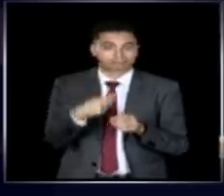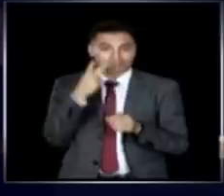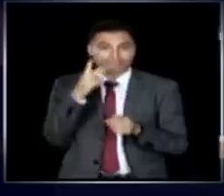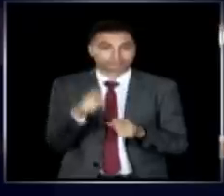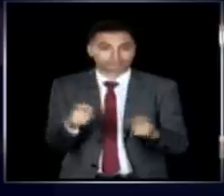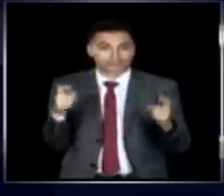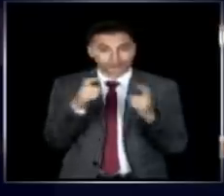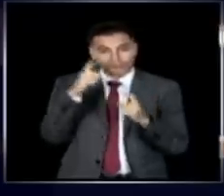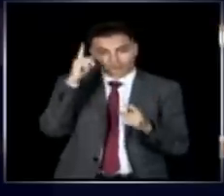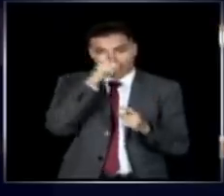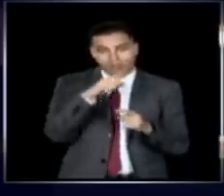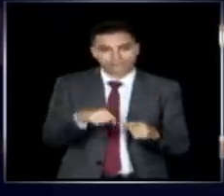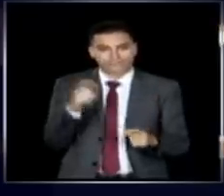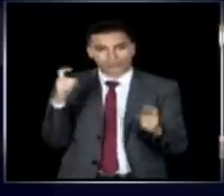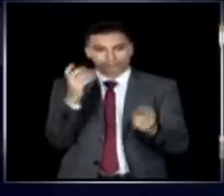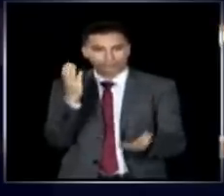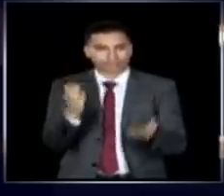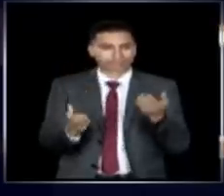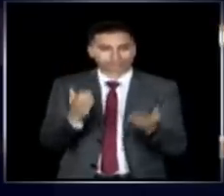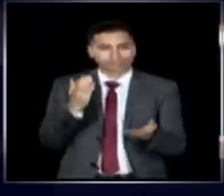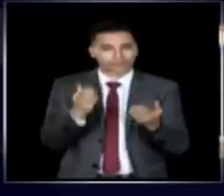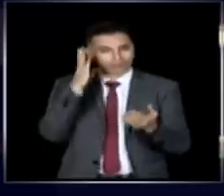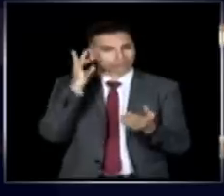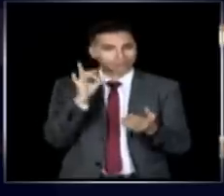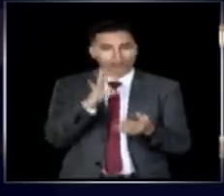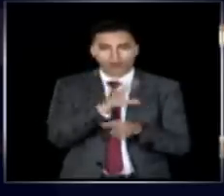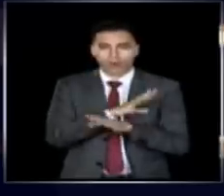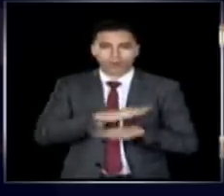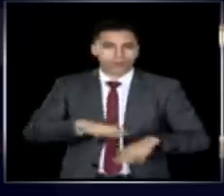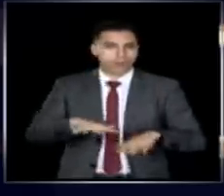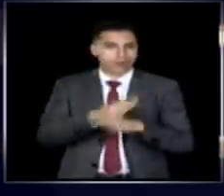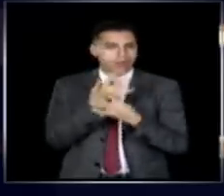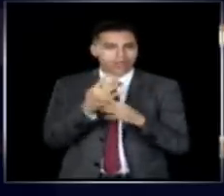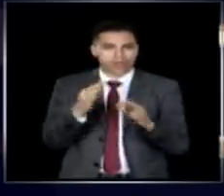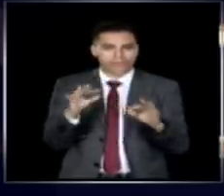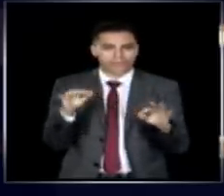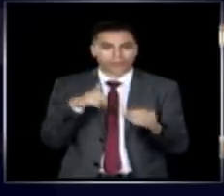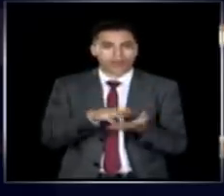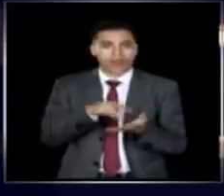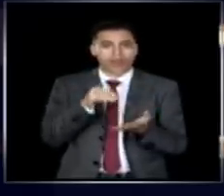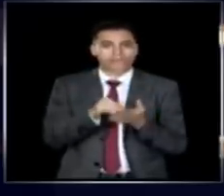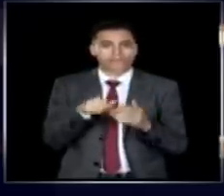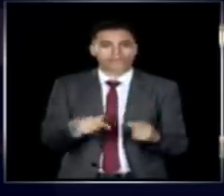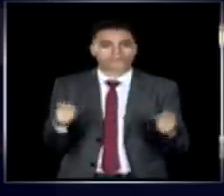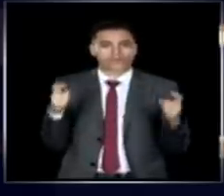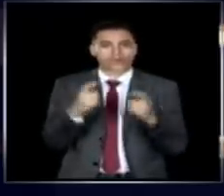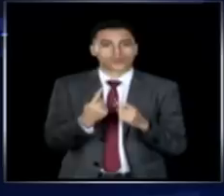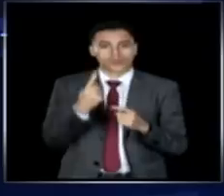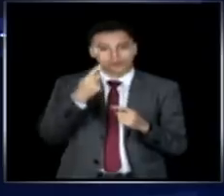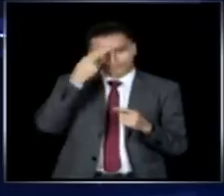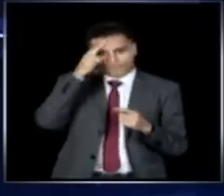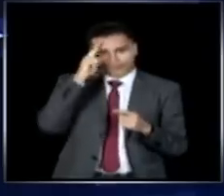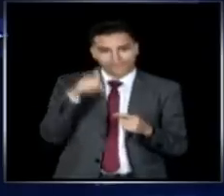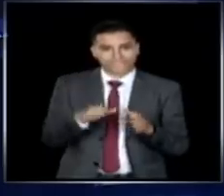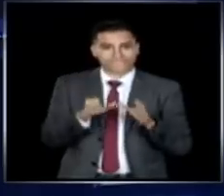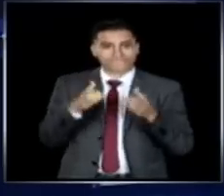والمنافسة فيه عظيمة، وحنستمتع بيه كلنا. النهاردة عندنا أول مباراة في المجموعة الأولى اللي